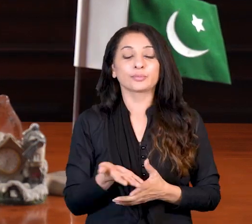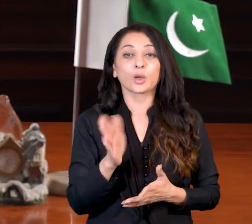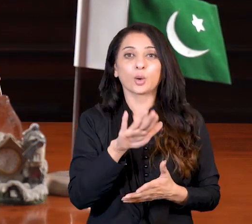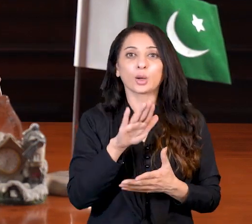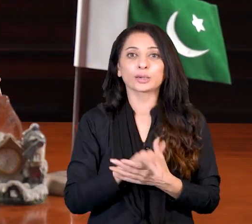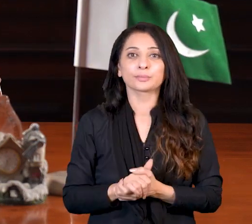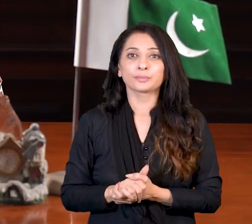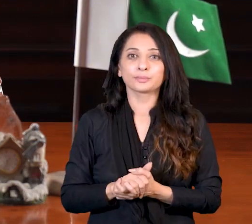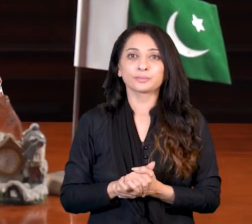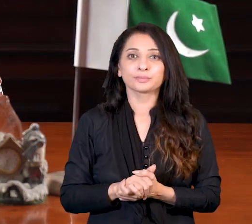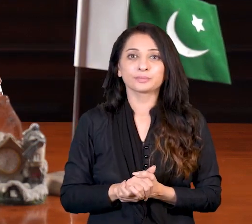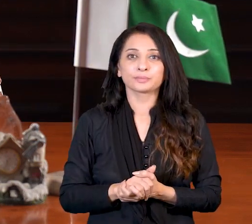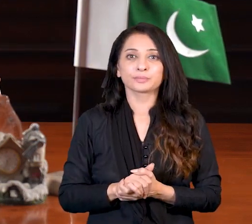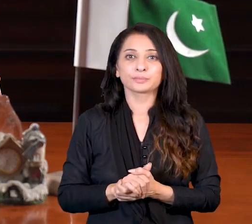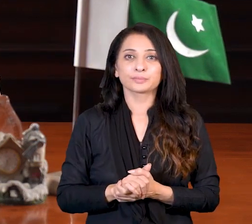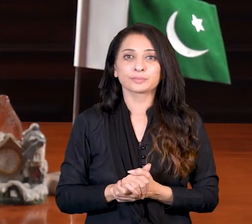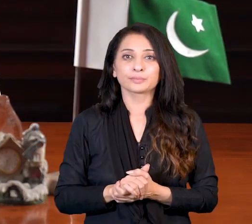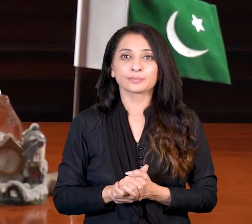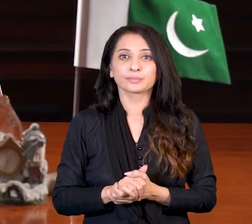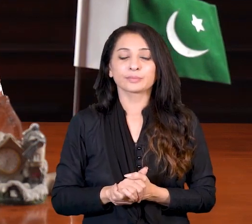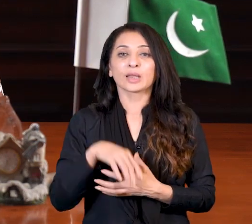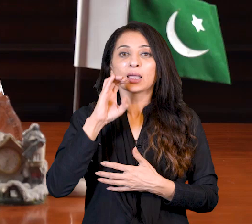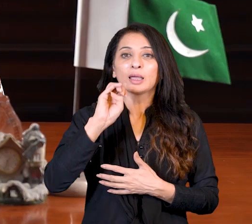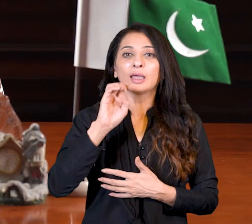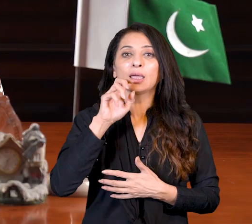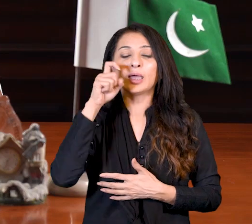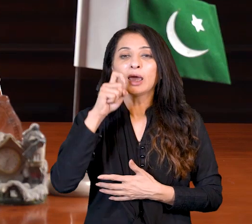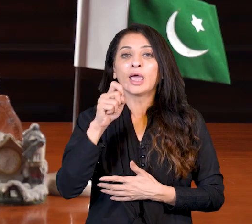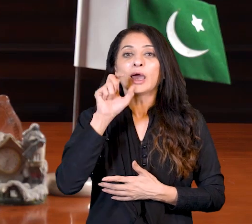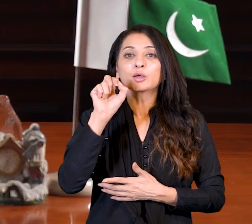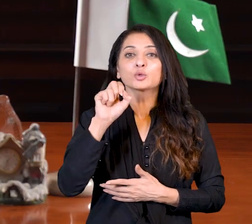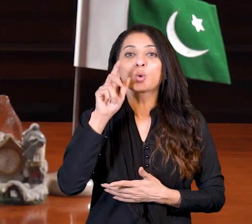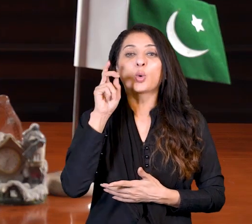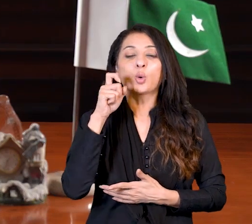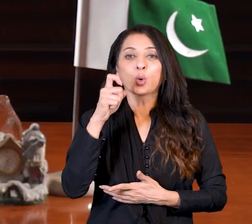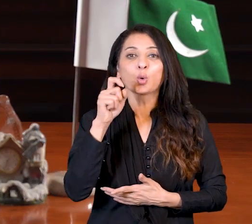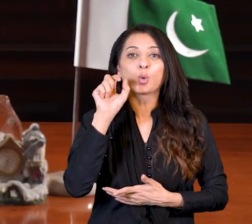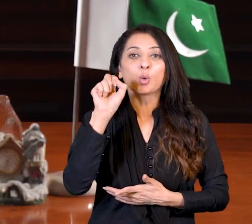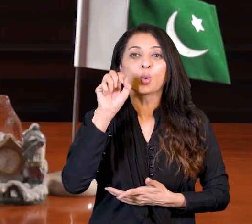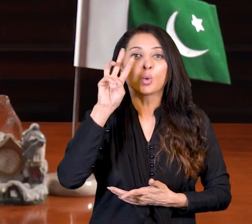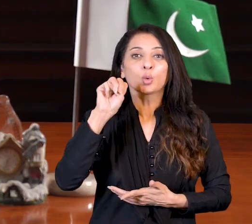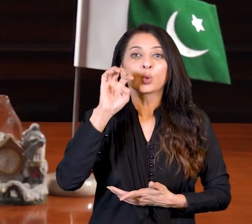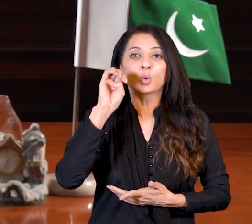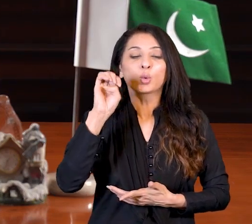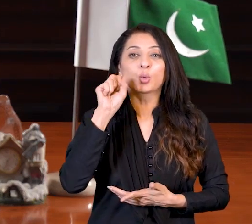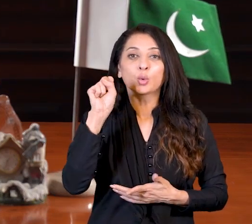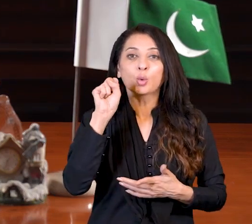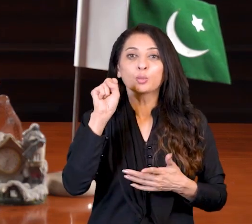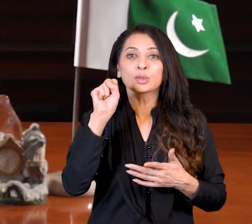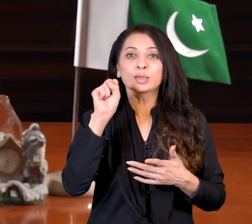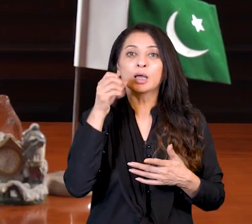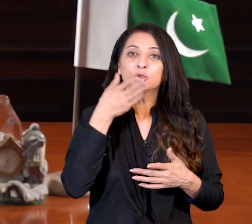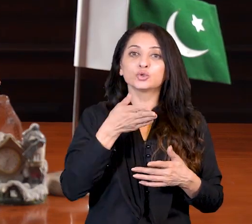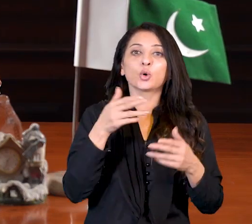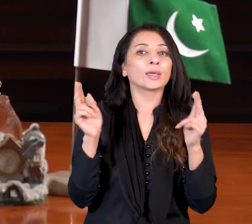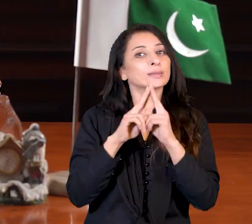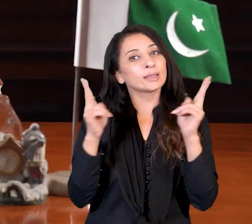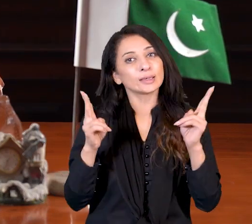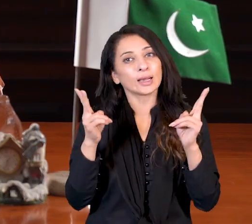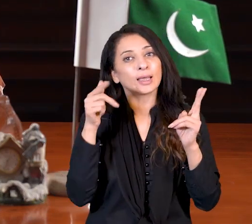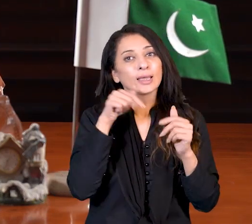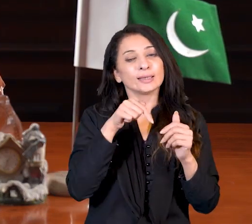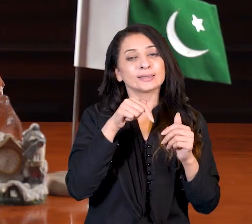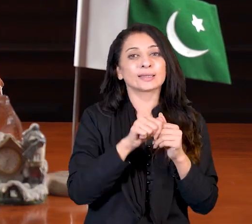कहते हैं एक्सोसोम्स या फिर स्टेम सेल थेरेपी, जिनका बेनिफिट PRP से 10 गुना 20 गुना ज़्यादा होता